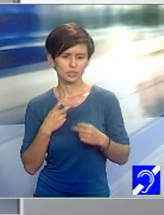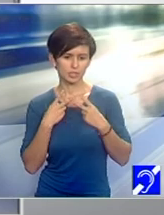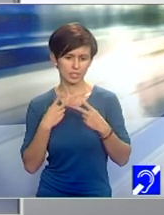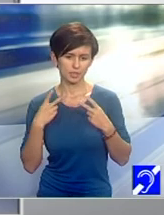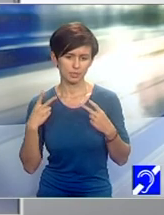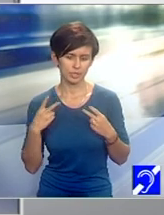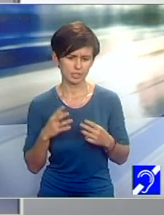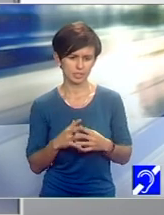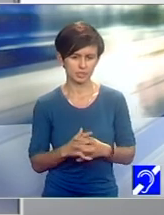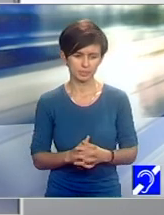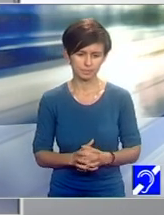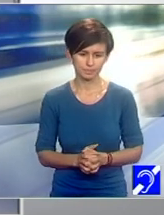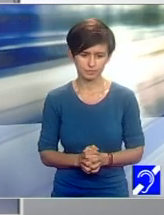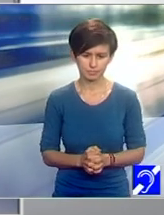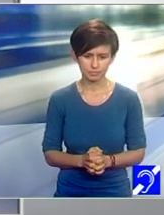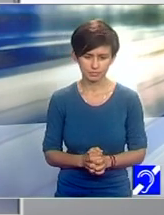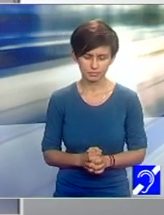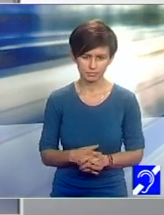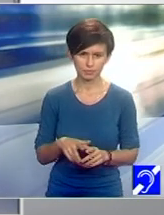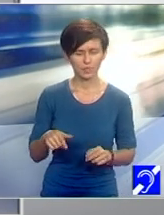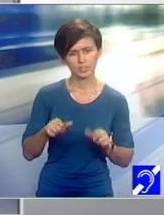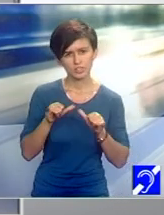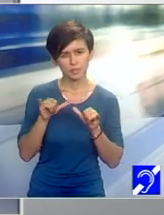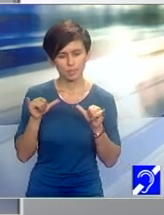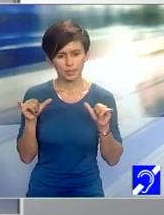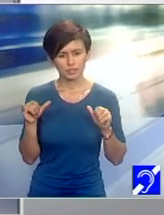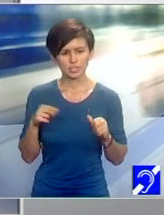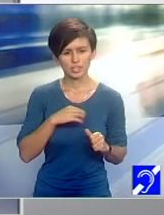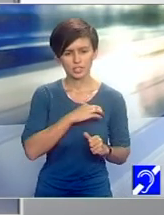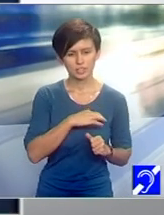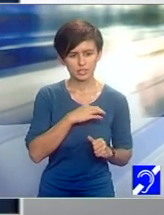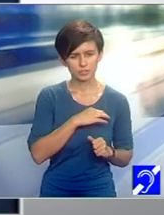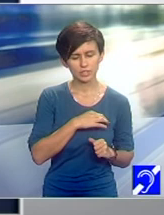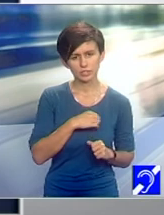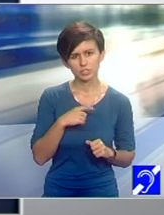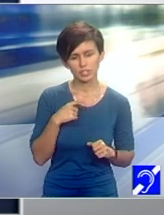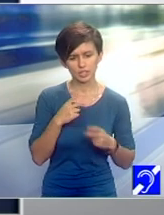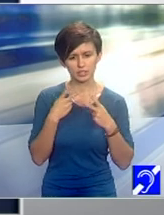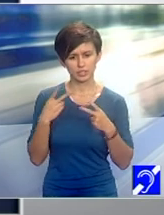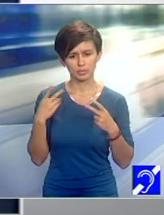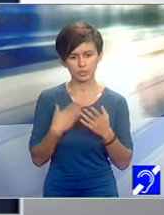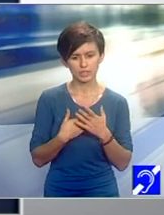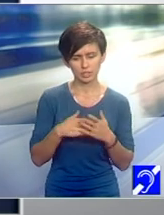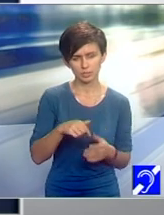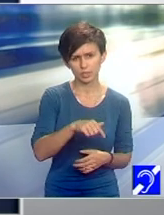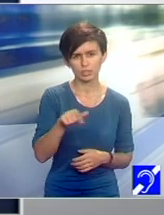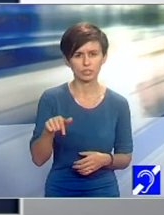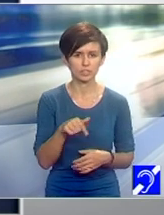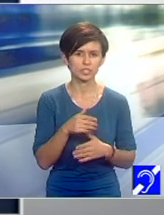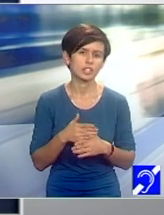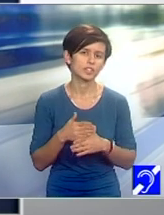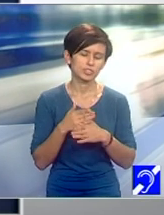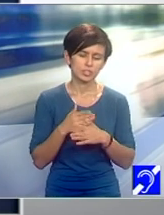această dezvoltare a studenților noștri este important pentru noi ca să îi susținem, să-i ajutăm, nu numai să le